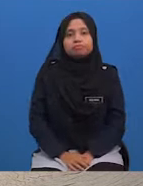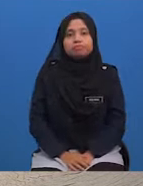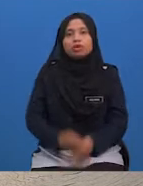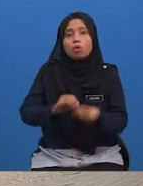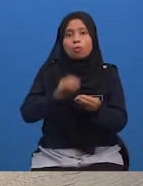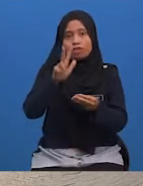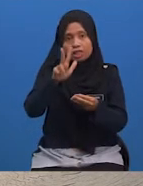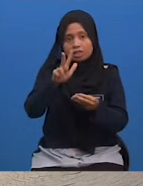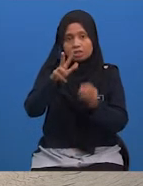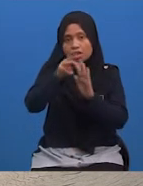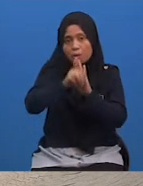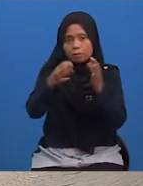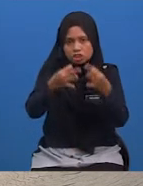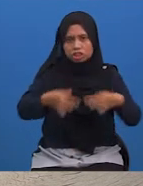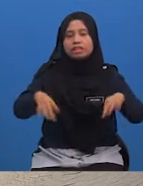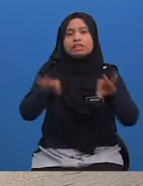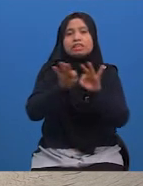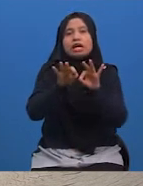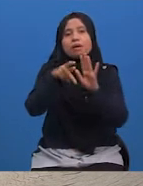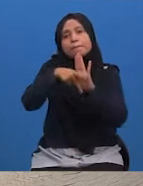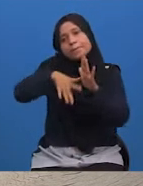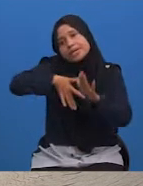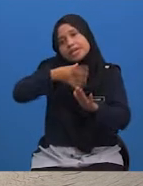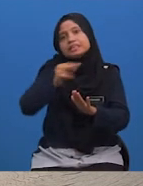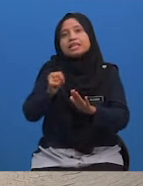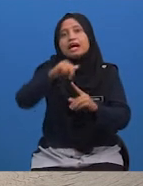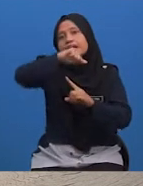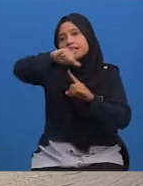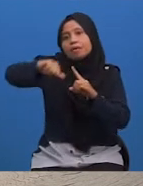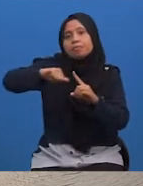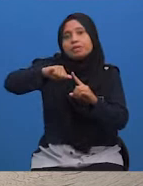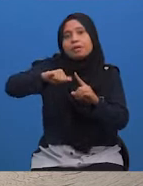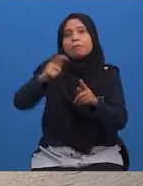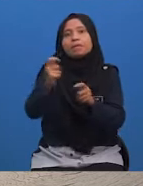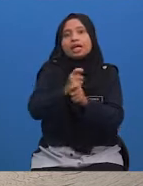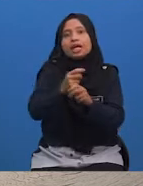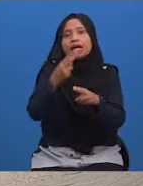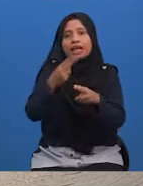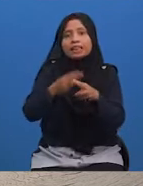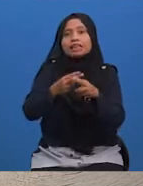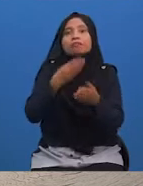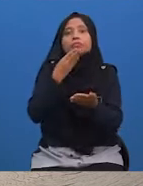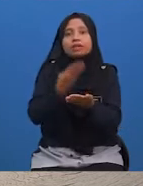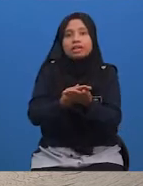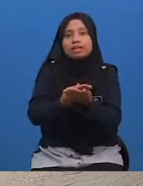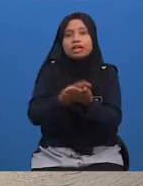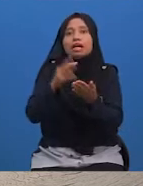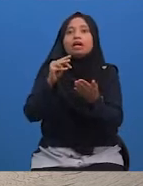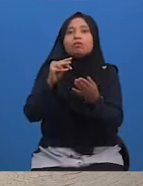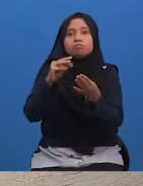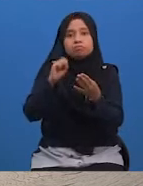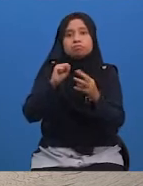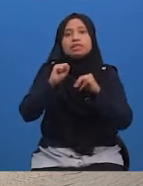Yang ketiga, menceritakan perasaan apabila mempertahankan nama baik